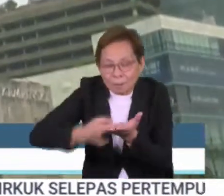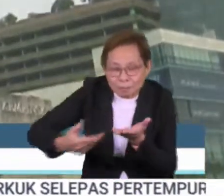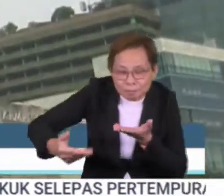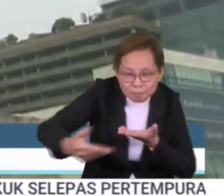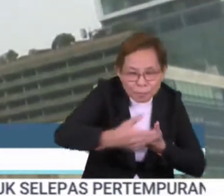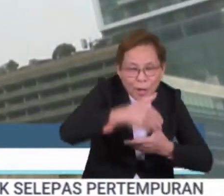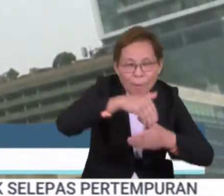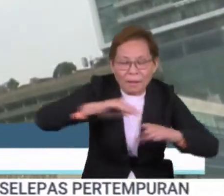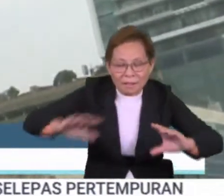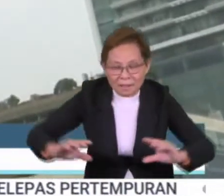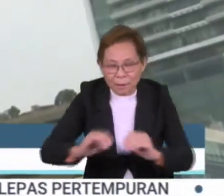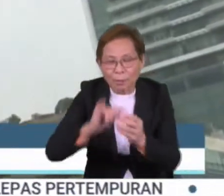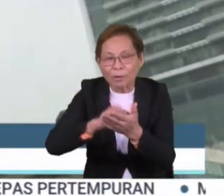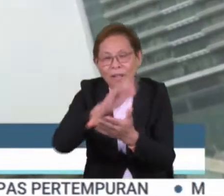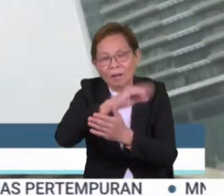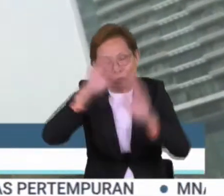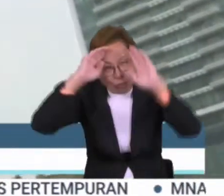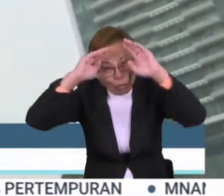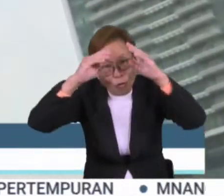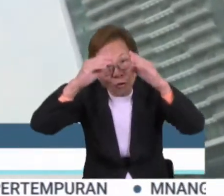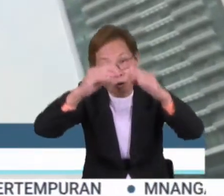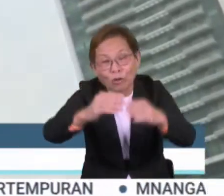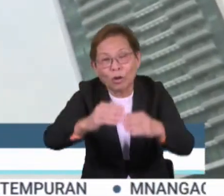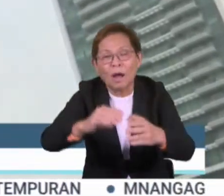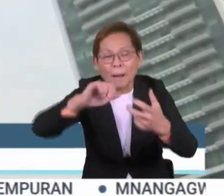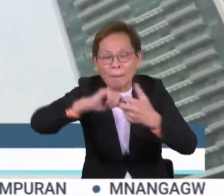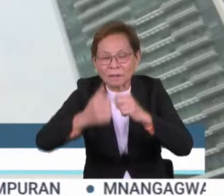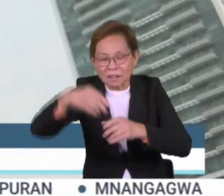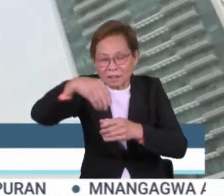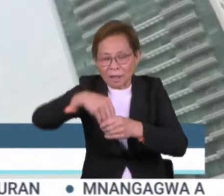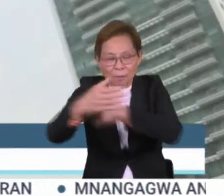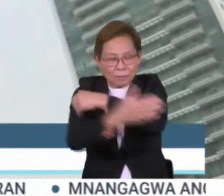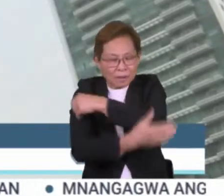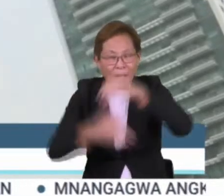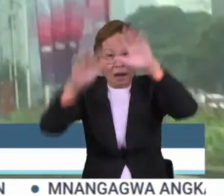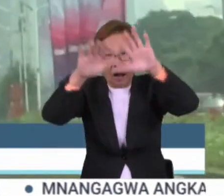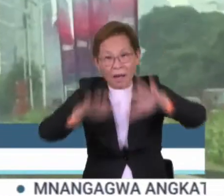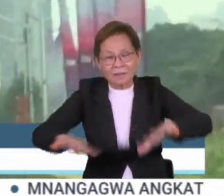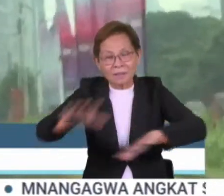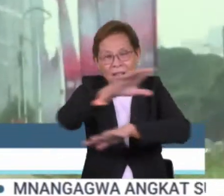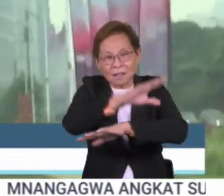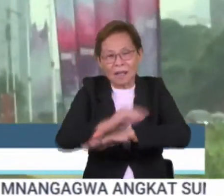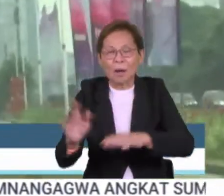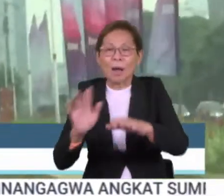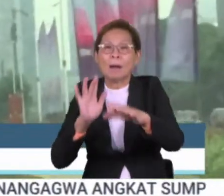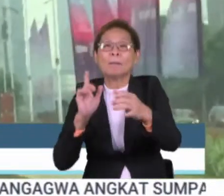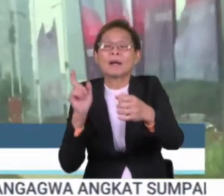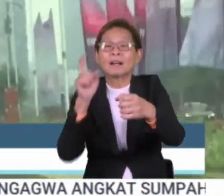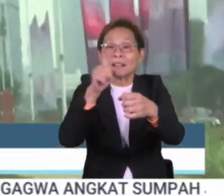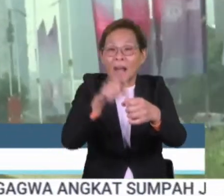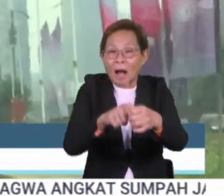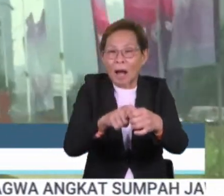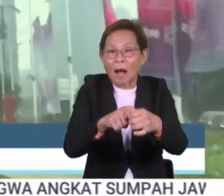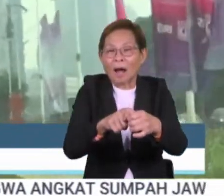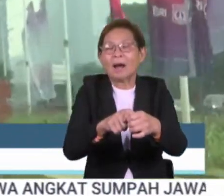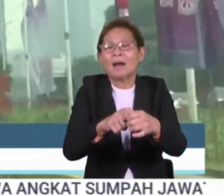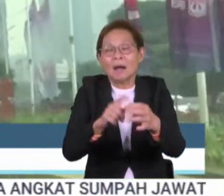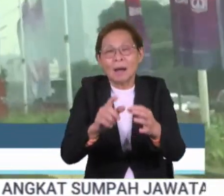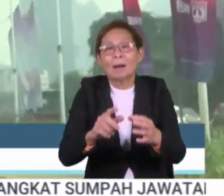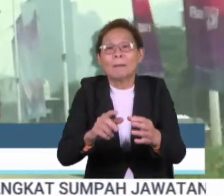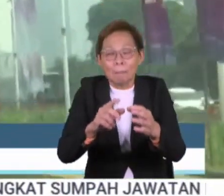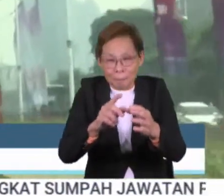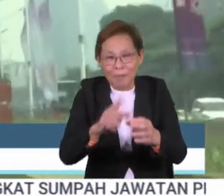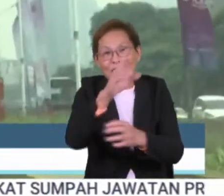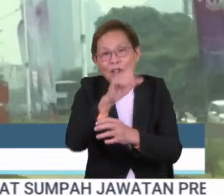ini. Selain turut memberi fokus kepada isu dalaman ASEAN serta menyentuh isu penting dalam dan luar